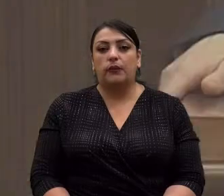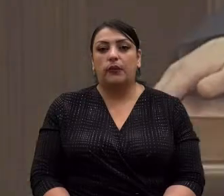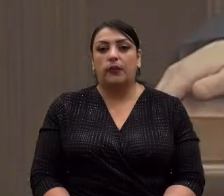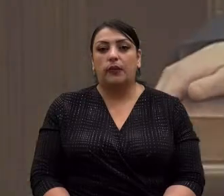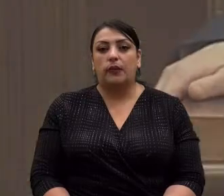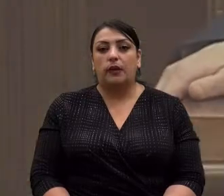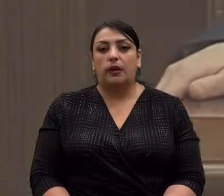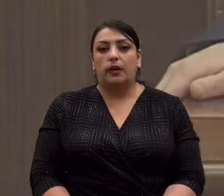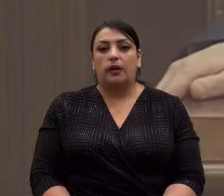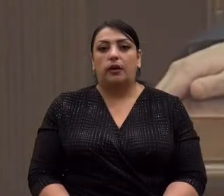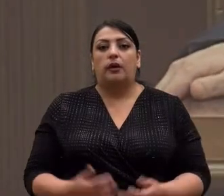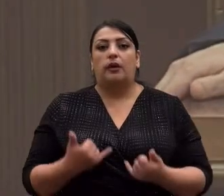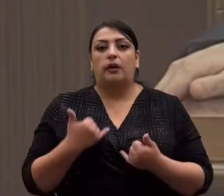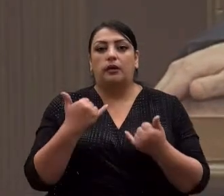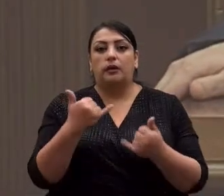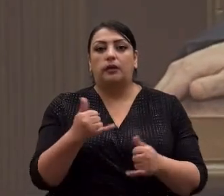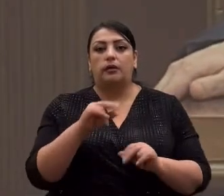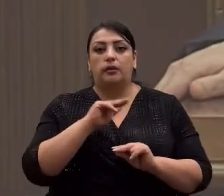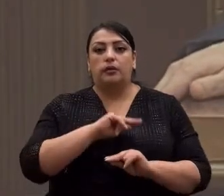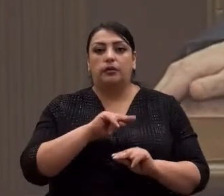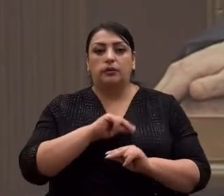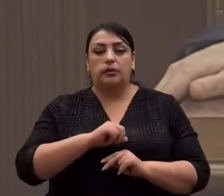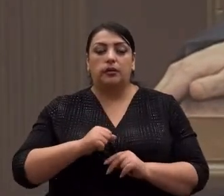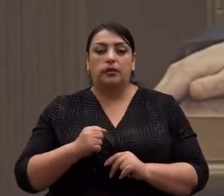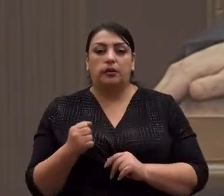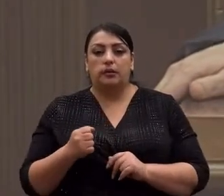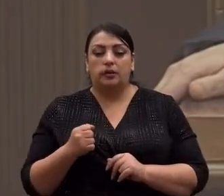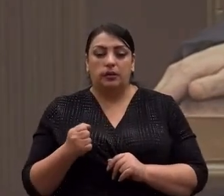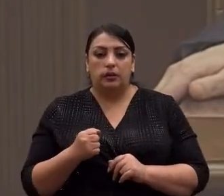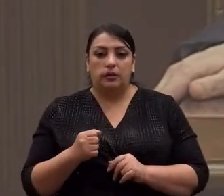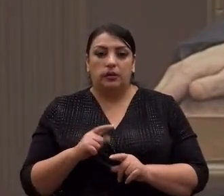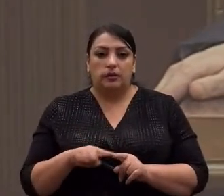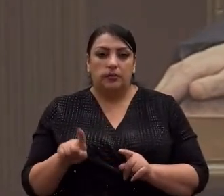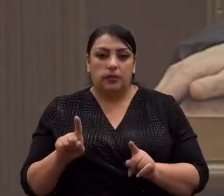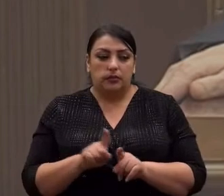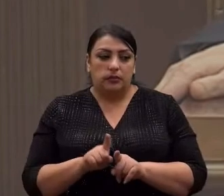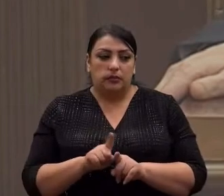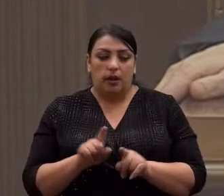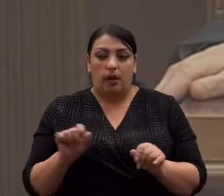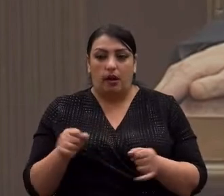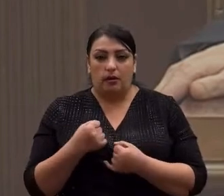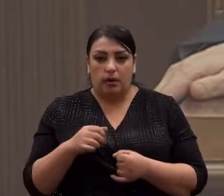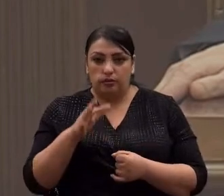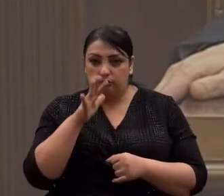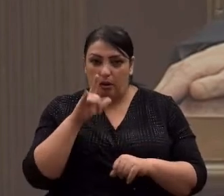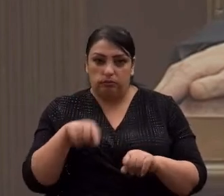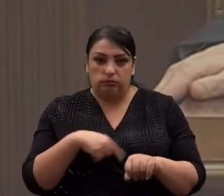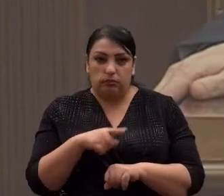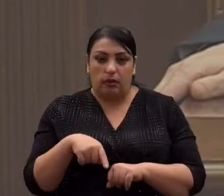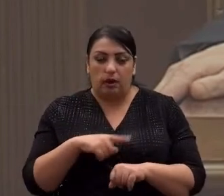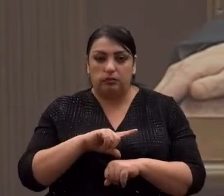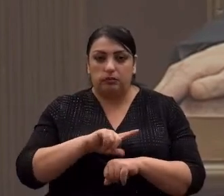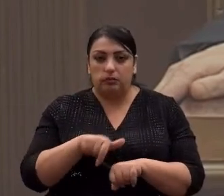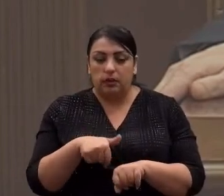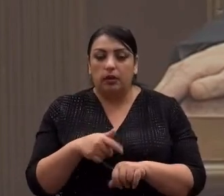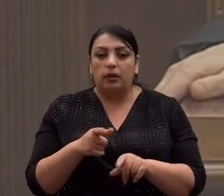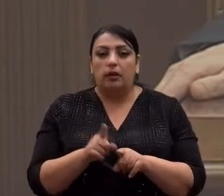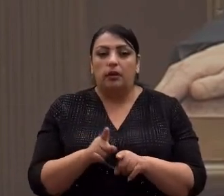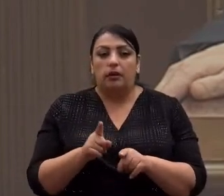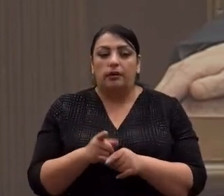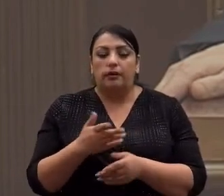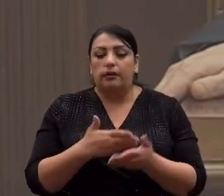Հարգելի գործընկերներ, ոնց որ թե շատ արագ անցավ ժամանակը, որտեվ քննարկումները բոլորիս հետաքրում